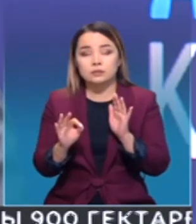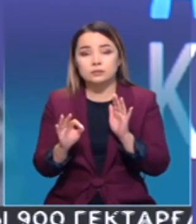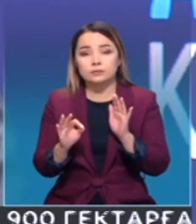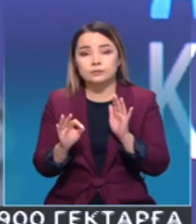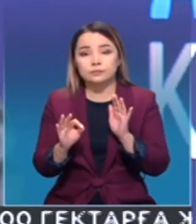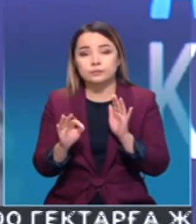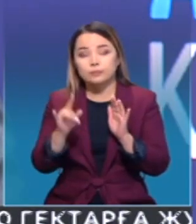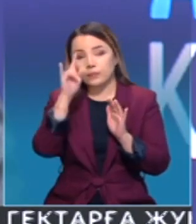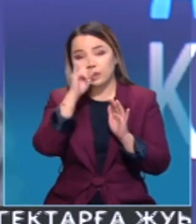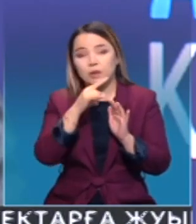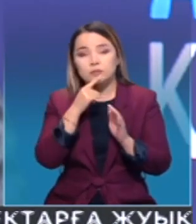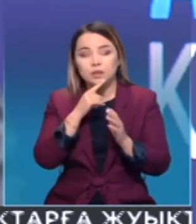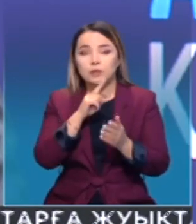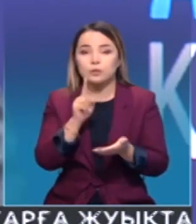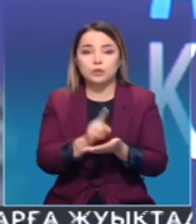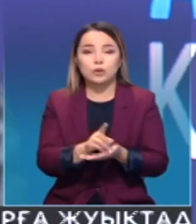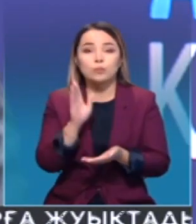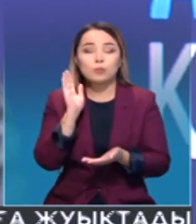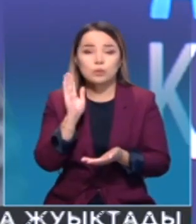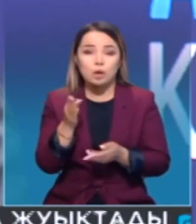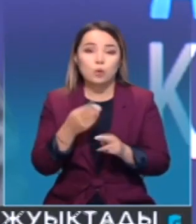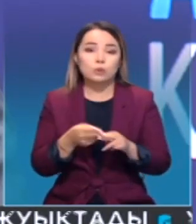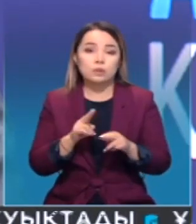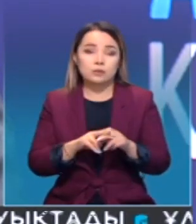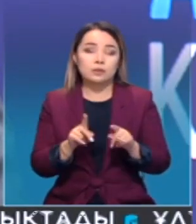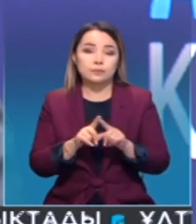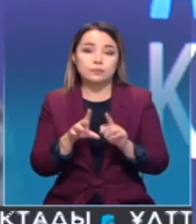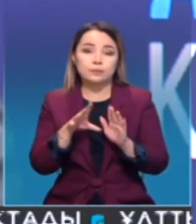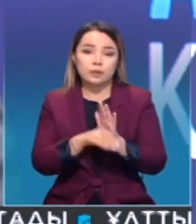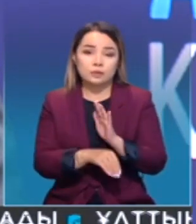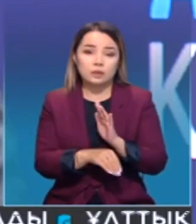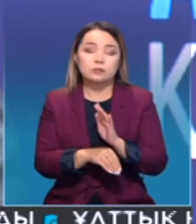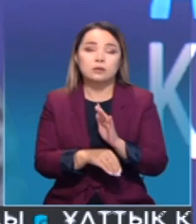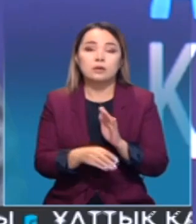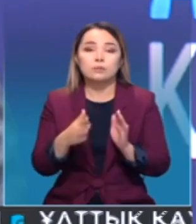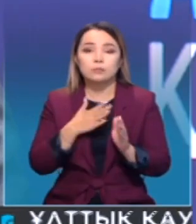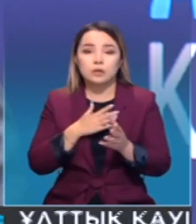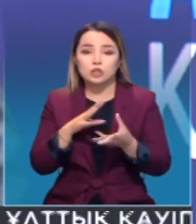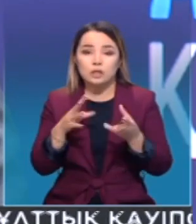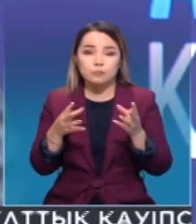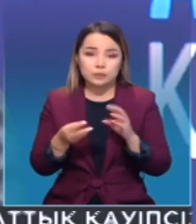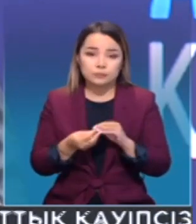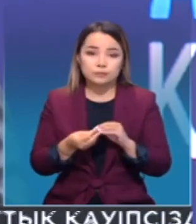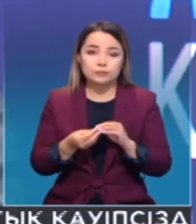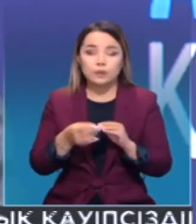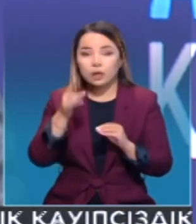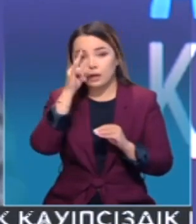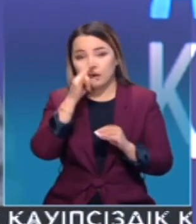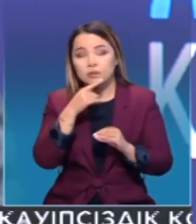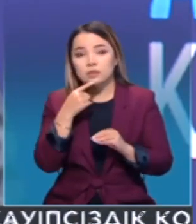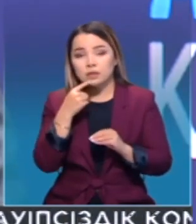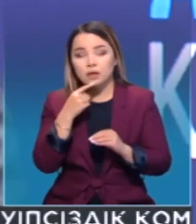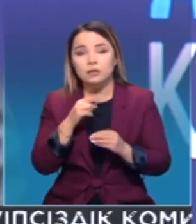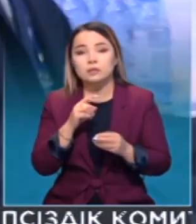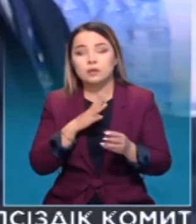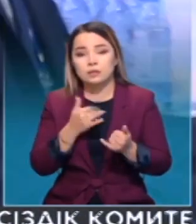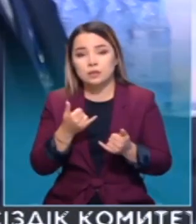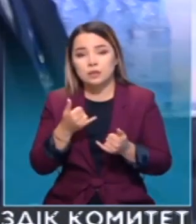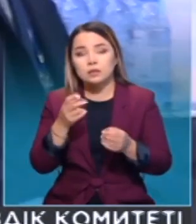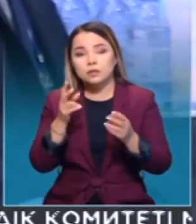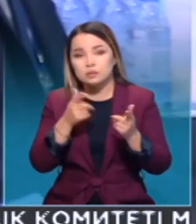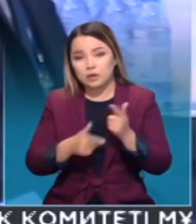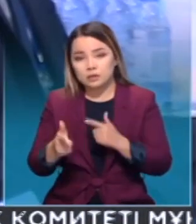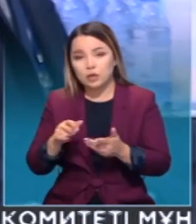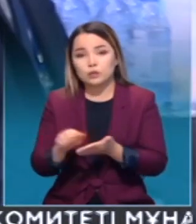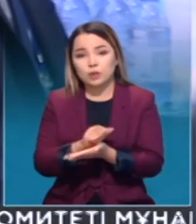70% қазақ тілінде болу міндеттеледі. Сонымен қатар жалпы біз бұны мына қазақ тілі туралы доктрина әзірленіп жатыр.